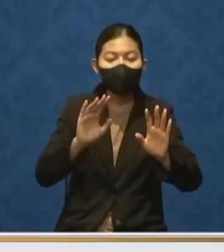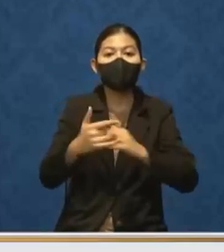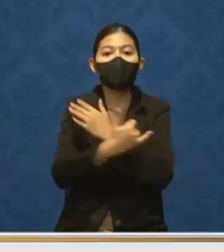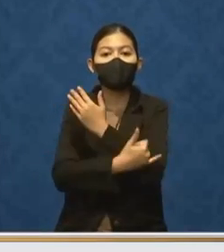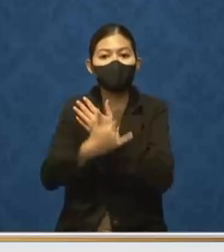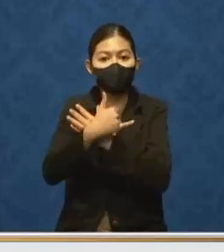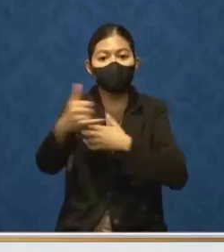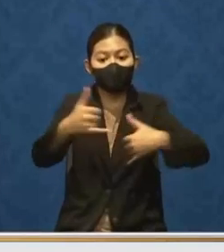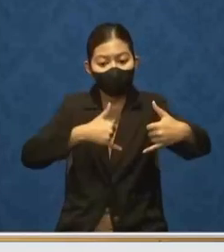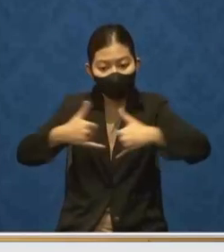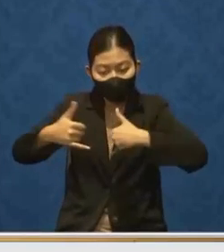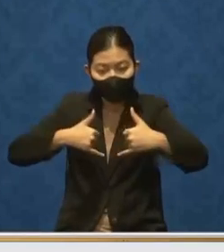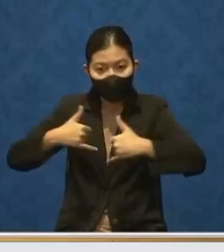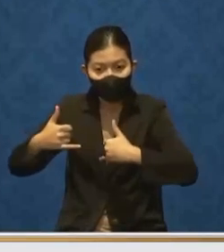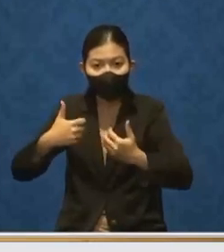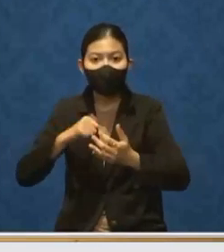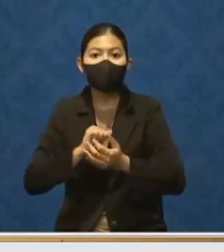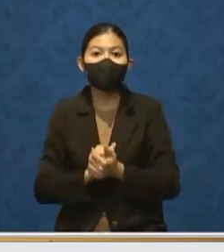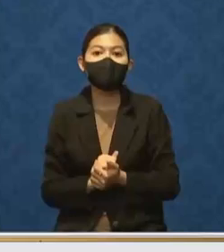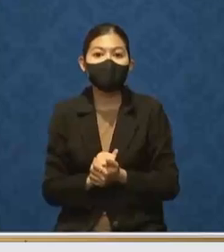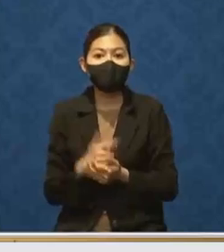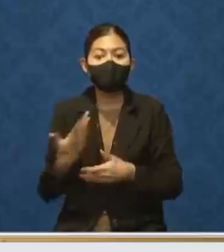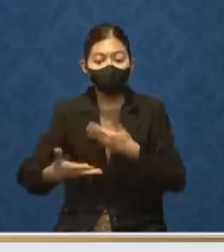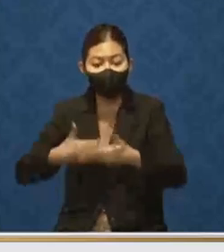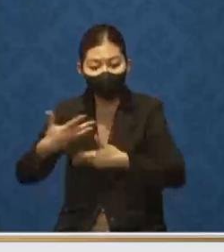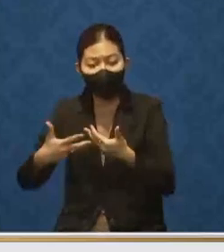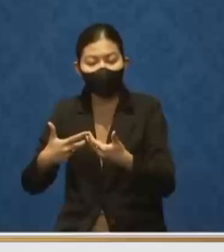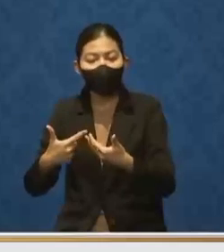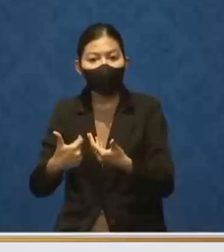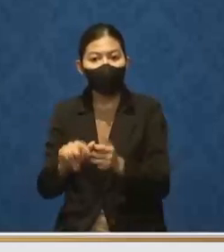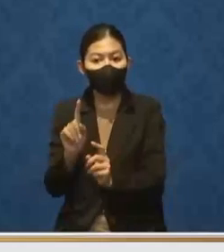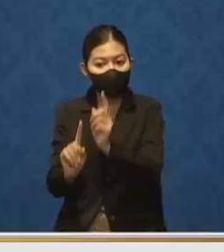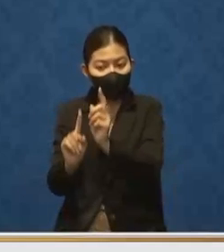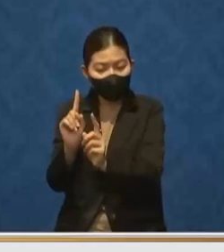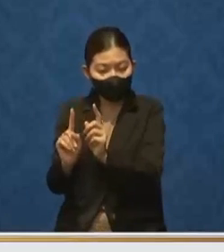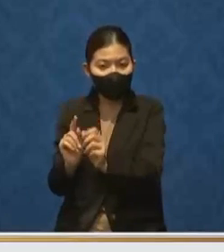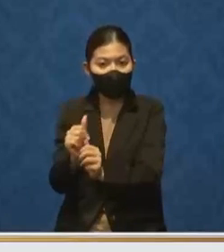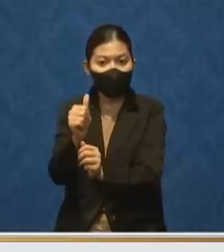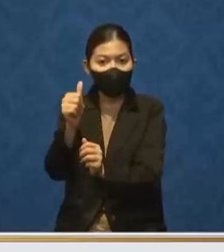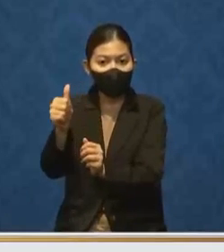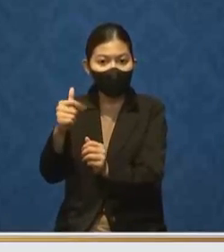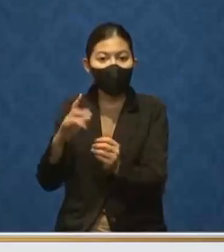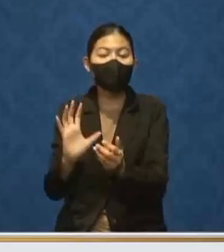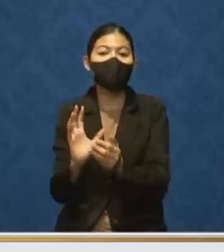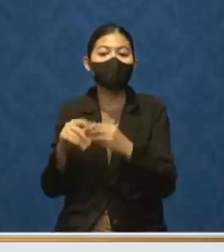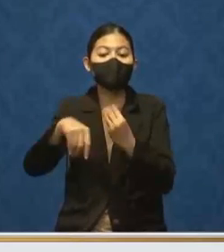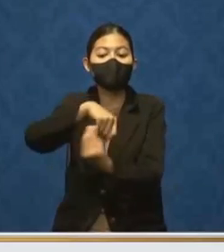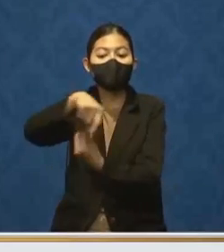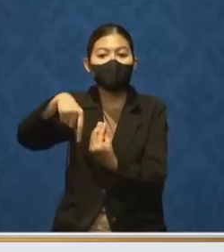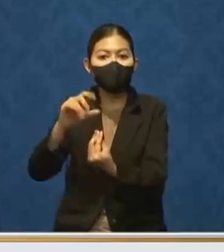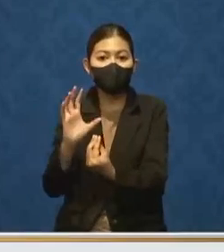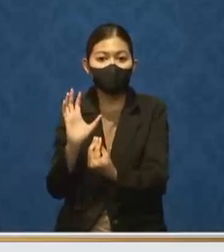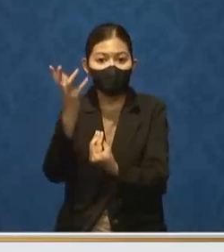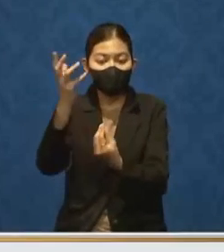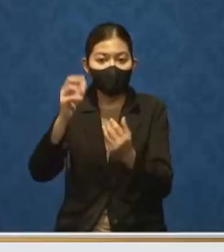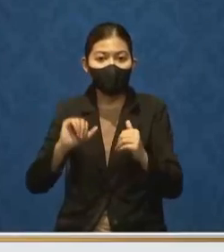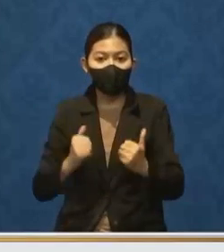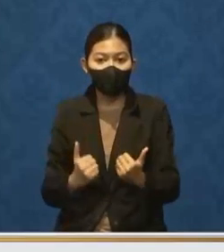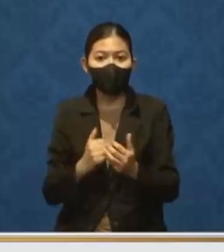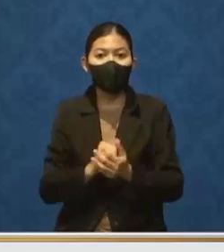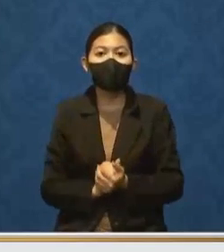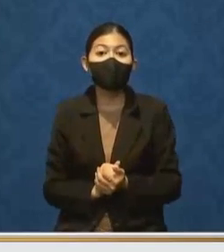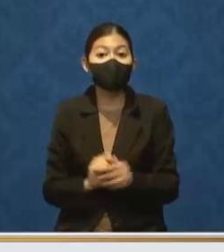ติและการส่งออกสินค้าที่ขยายตัวอยู่ในเกณฑ์ดีตามการฟื้นตัวของเศรษฐกิจโลกอย่างไรก็ตามยังมีข้อ